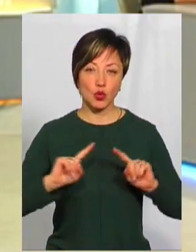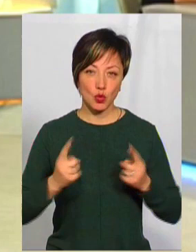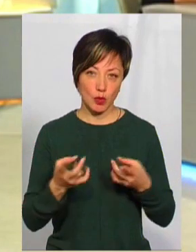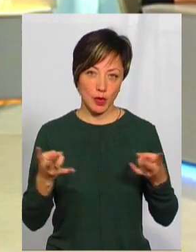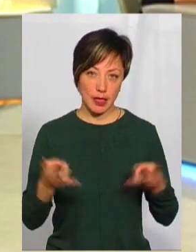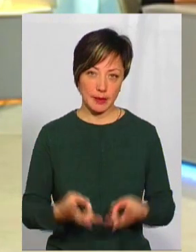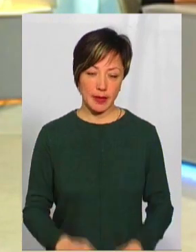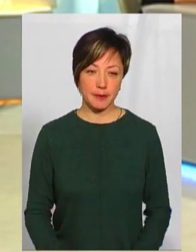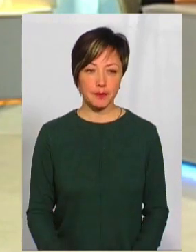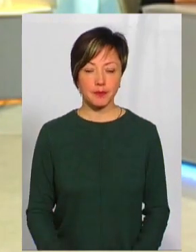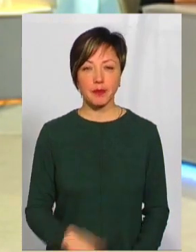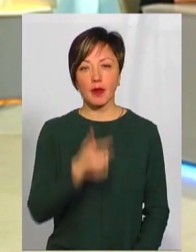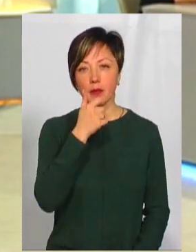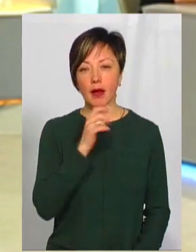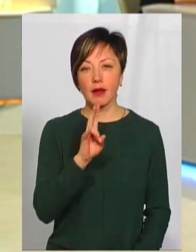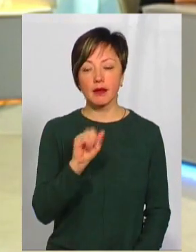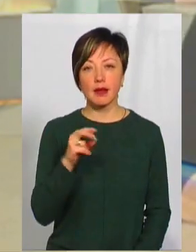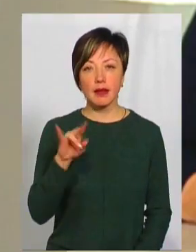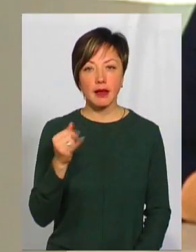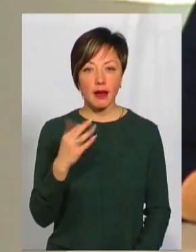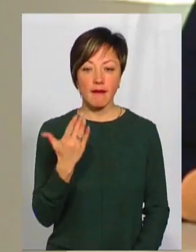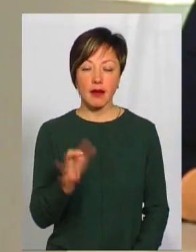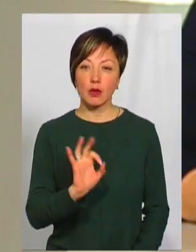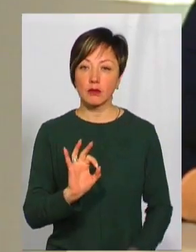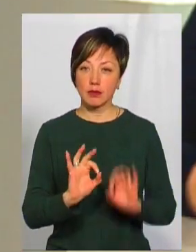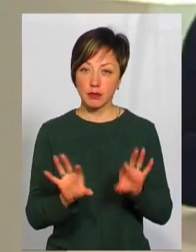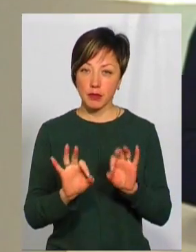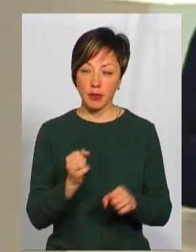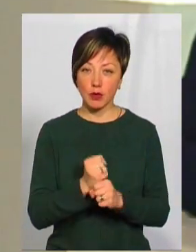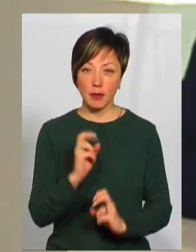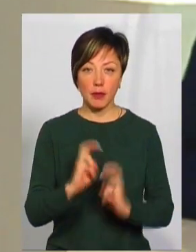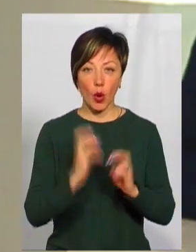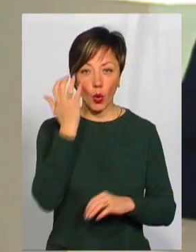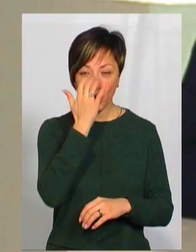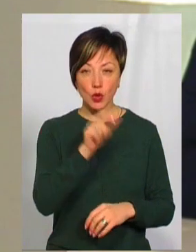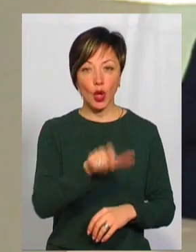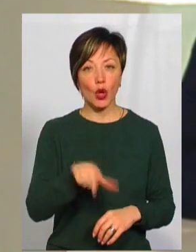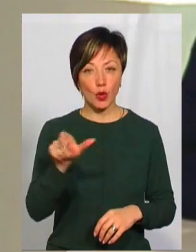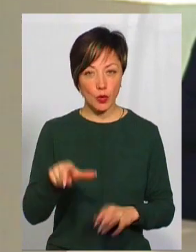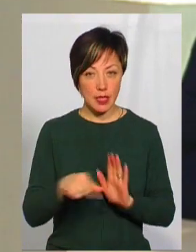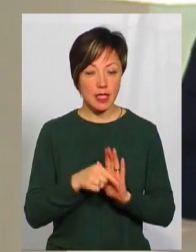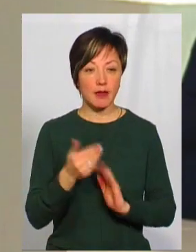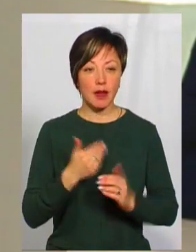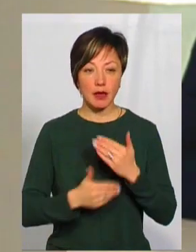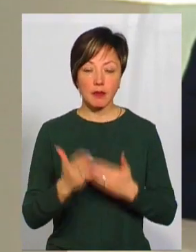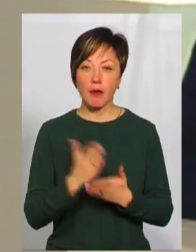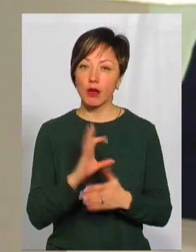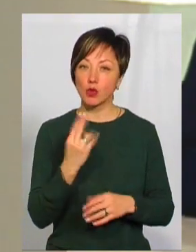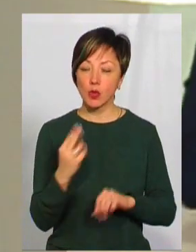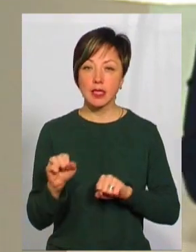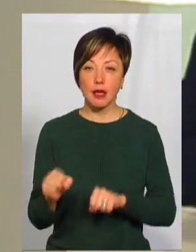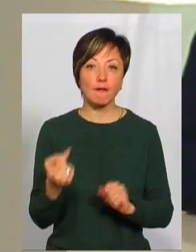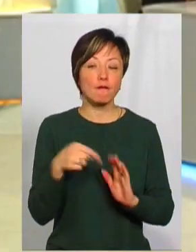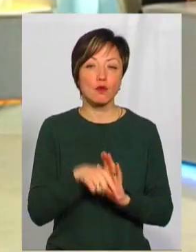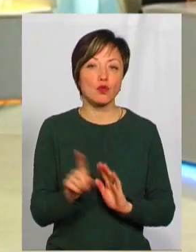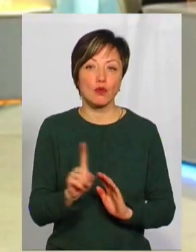потрібна. Пані Надія, ви у сюжеті говорили, що працюючи на підприємстві ОТОС, люди з інвалідністю мають соціальний захист.